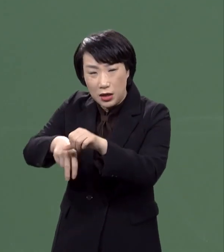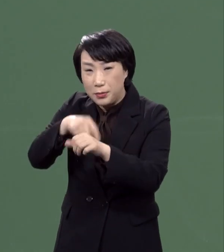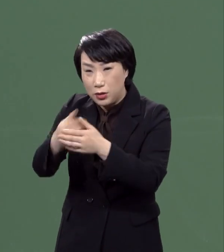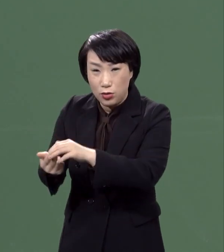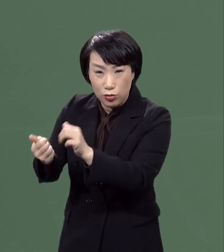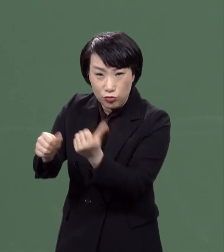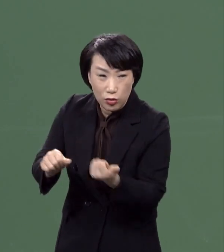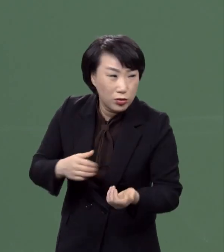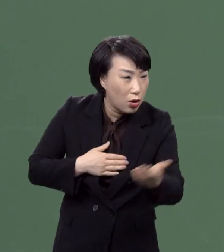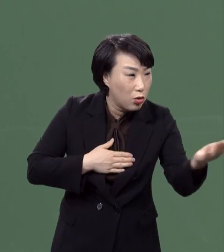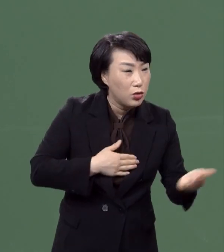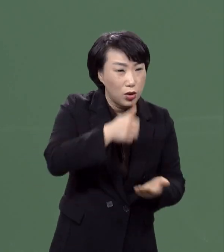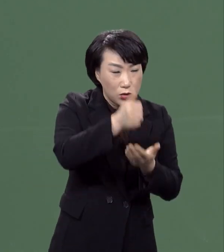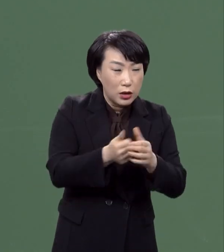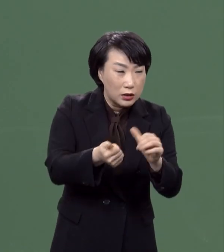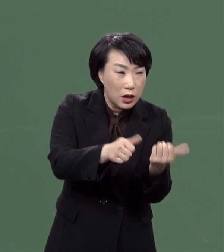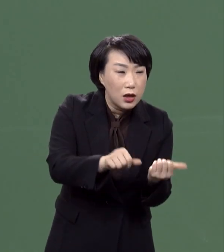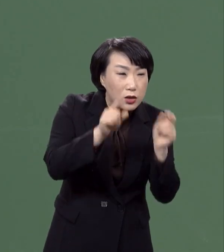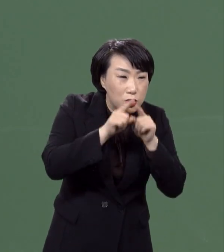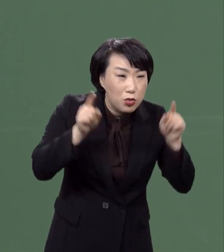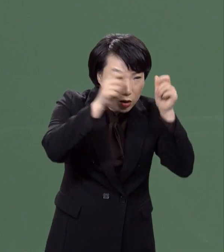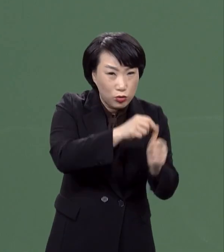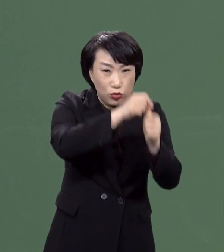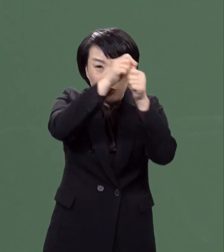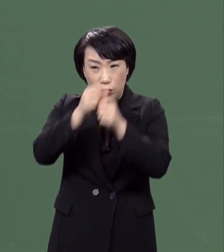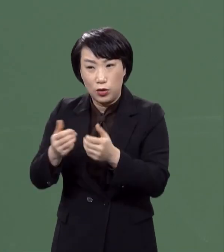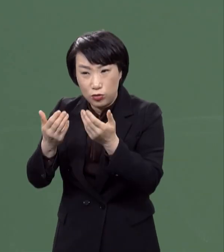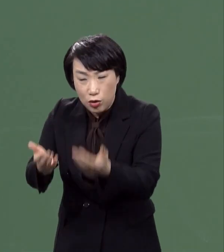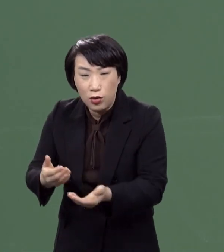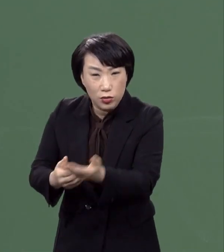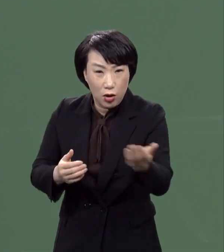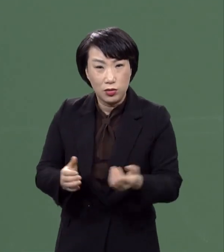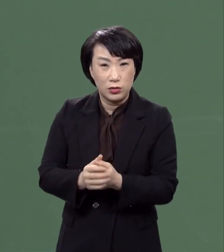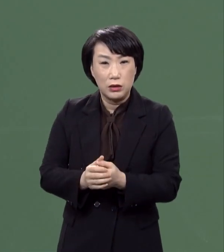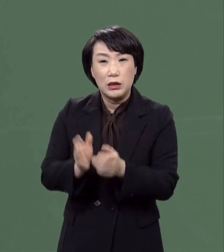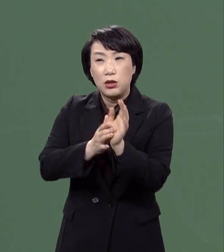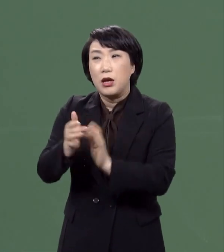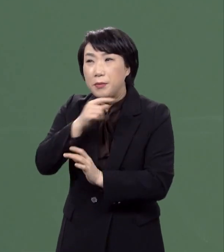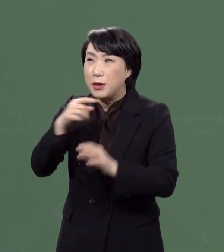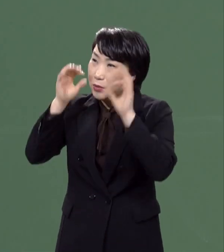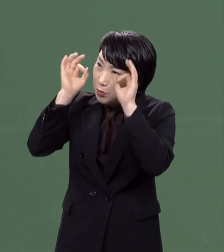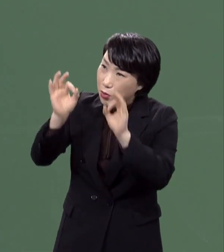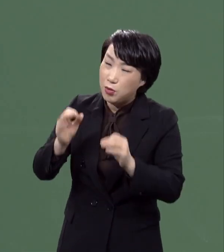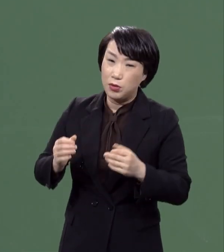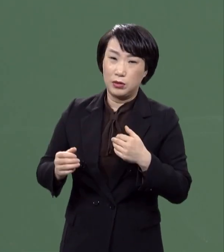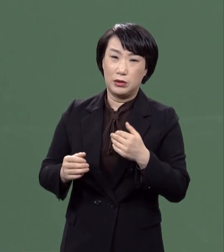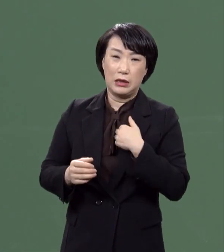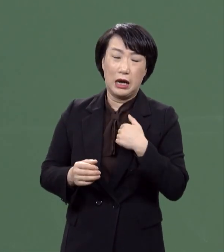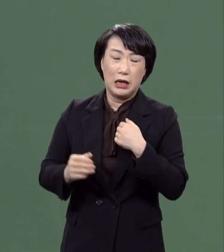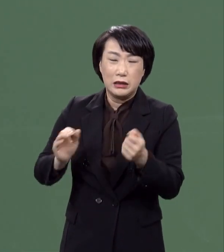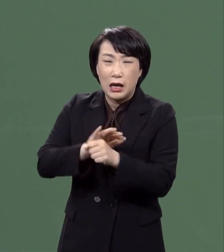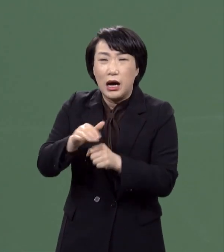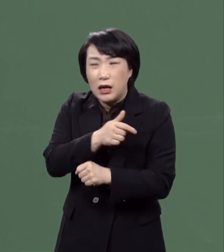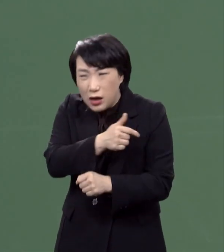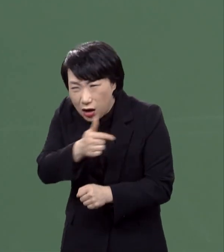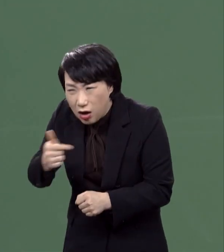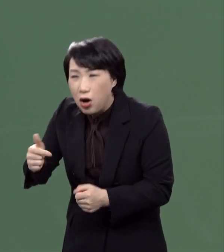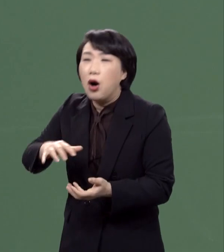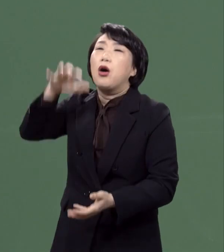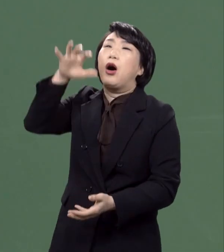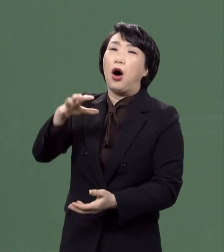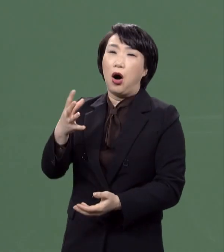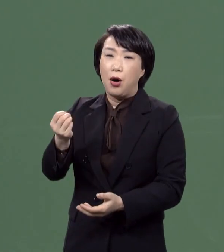죄와 사망과 지옥에서 구원할 것이니 내 피를 바라보고 너를 얼마나